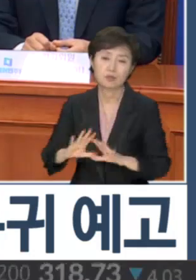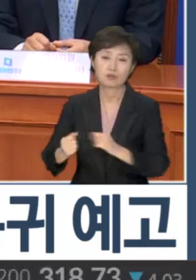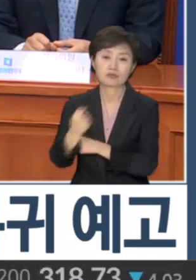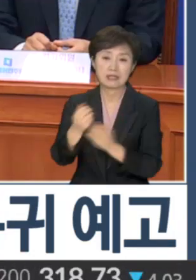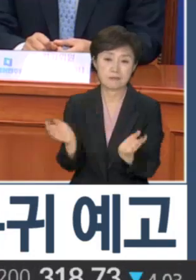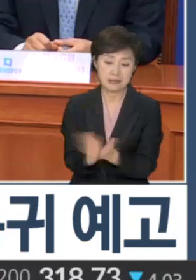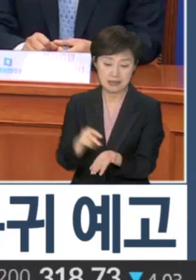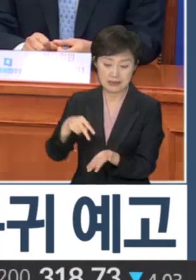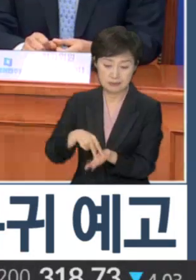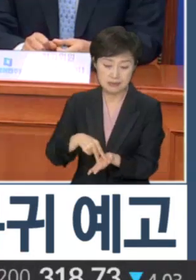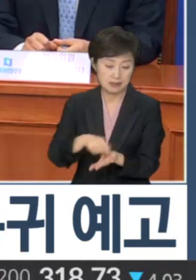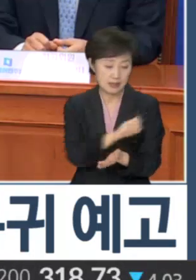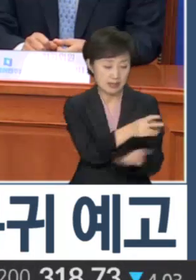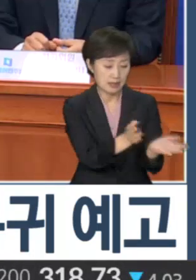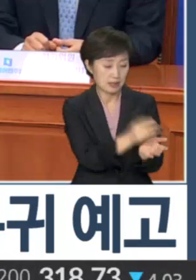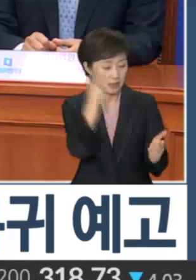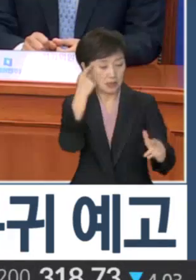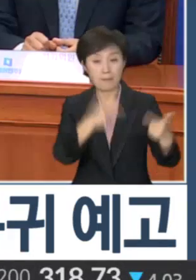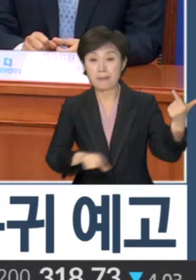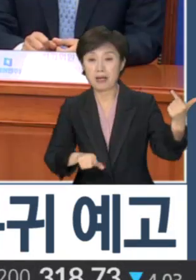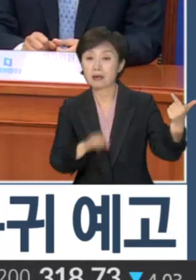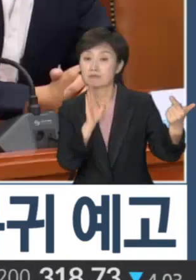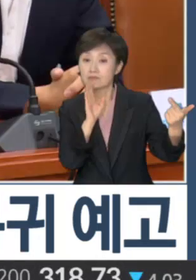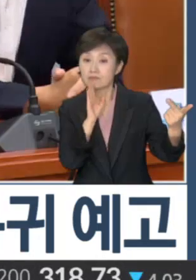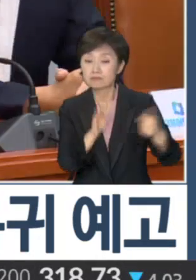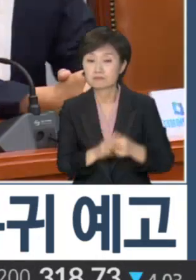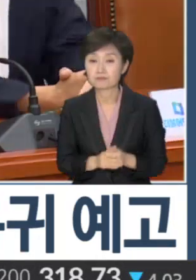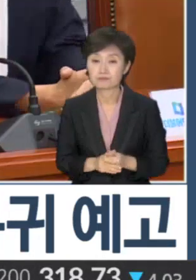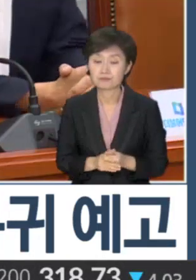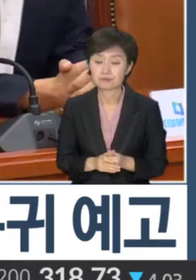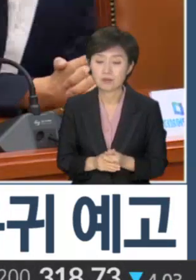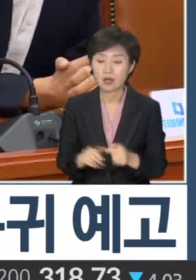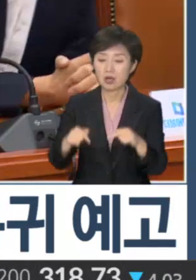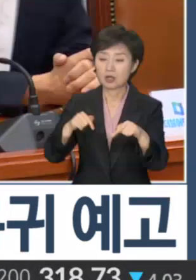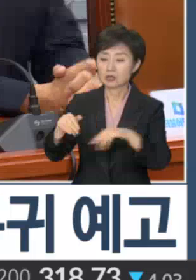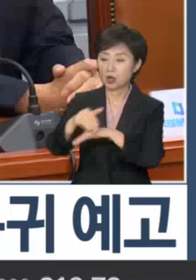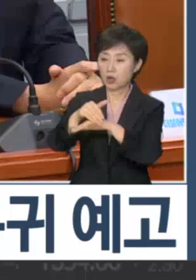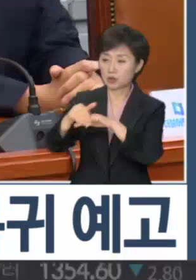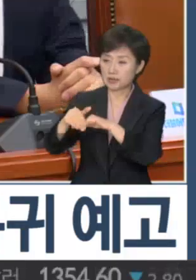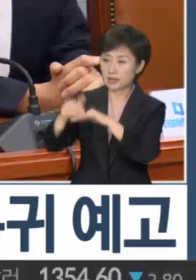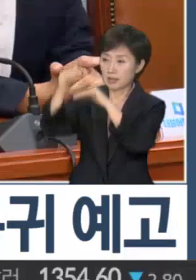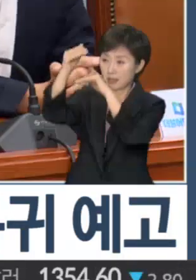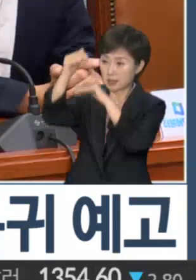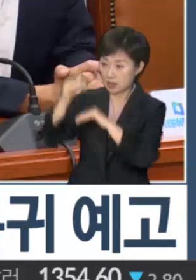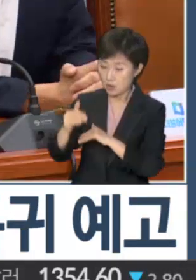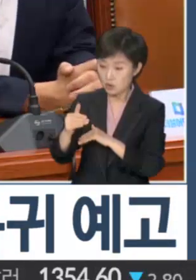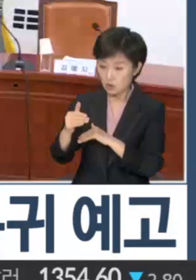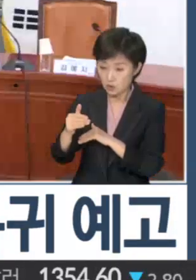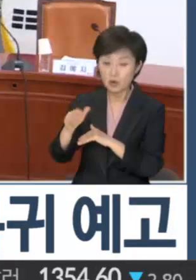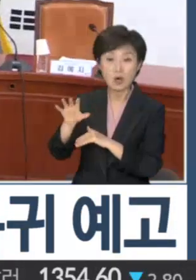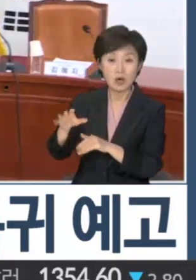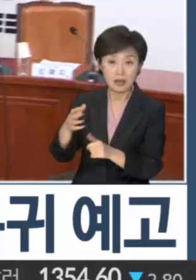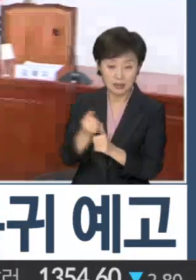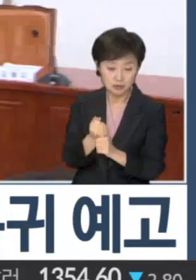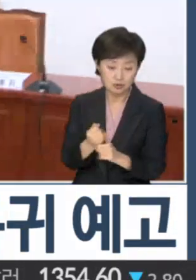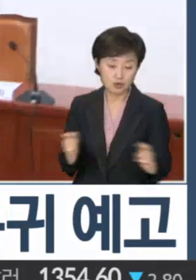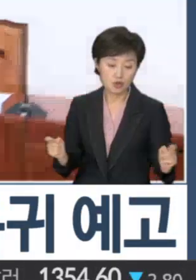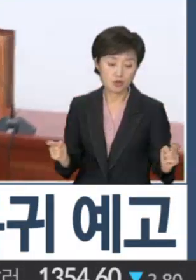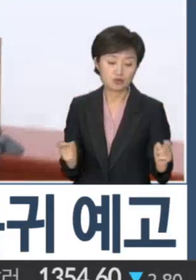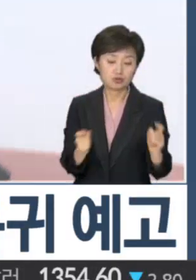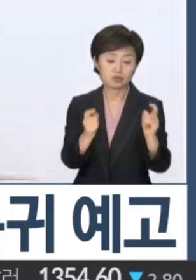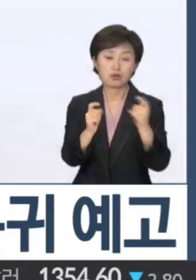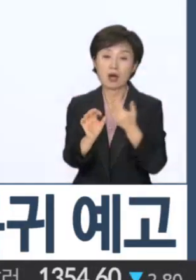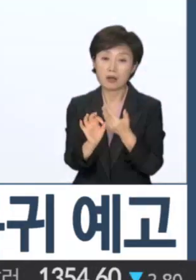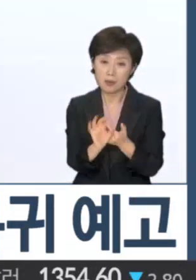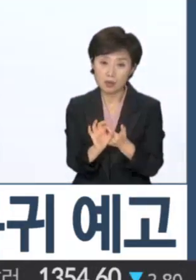입장과 야당인 민주당의 입장이 다르겠죠. 이렇게 정책과 국민의 삶에 관한 문제로서 정치가 이루어지게 된다면 결국 그 끝에는